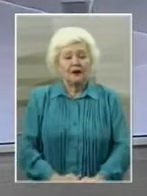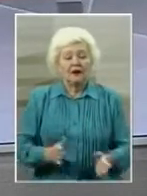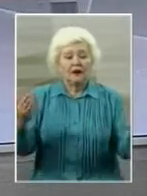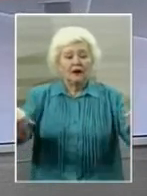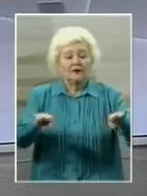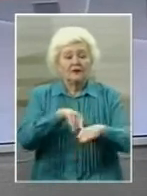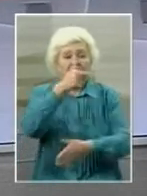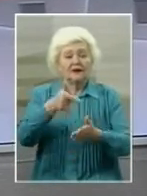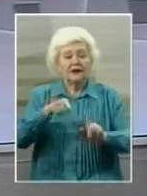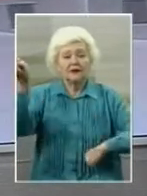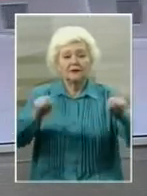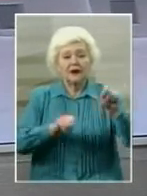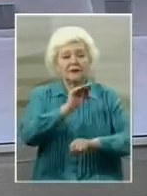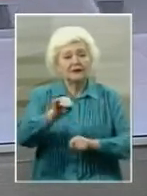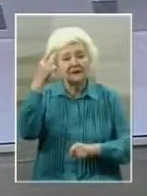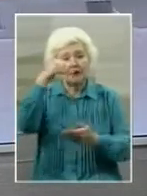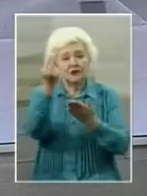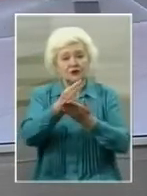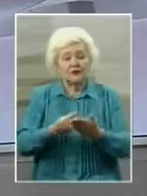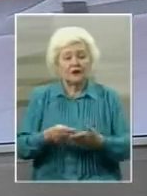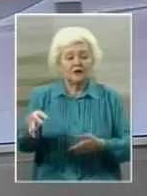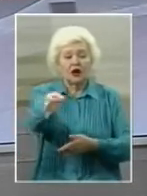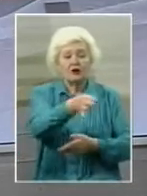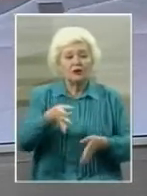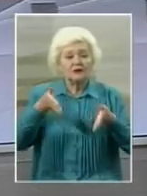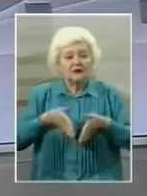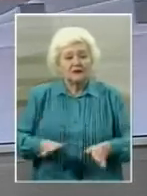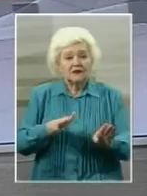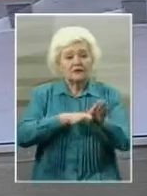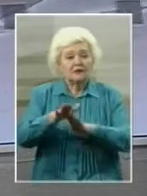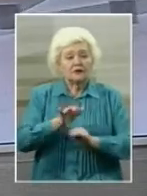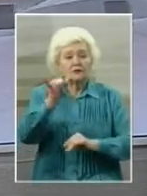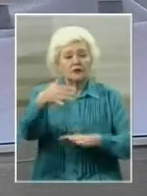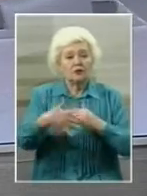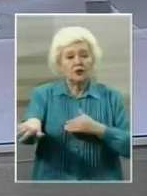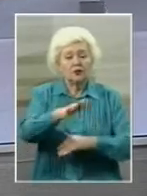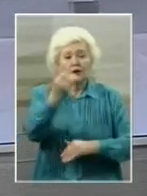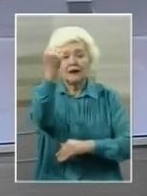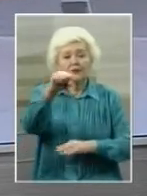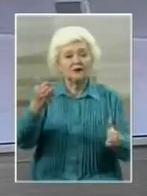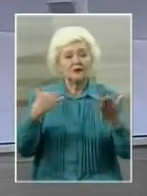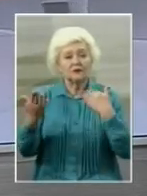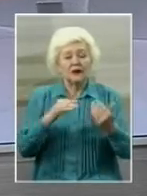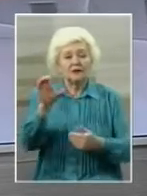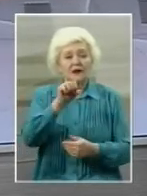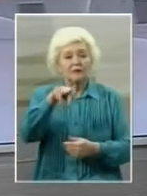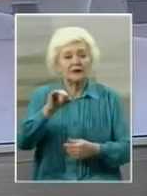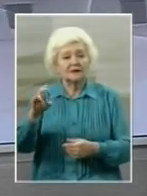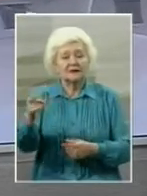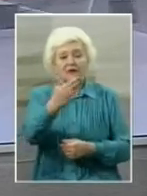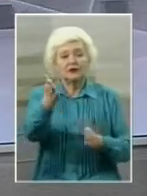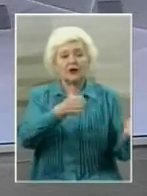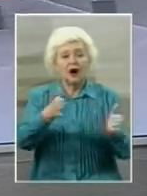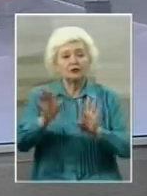Фінал міського фестивалю дитячої творчості «Острів Різдва» відбувся у Херсоні. З переможцями спілкувалася Світлана Піцан. Вона